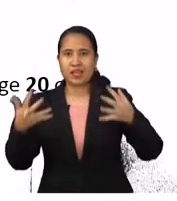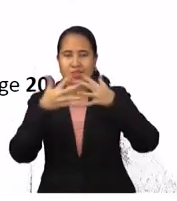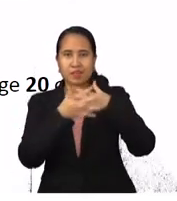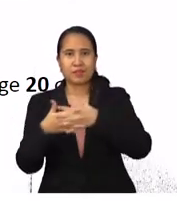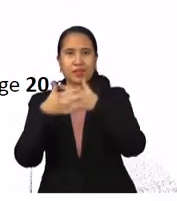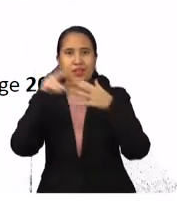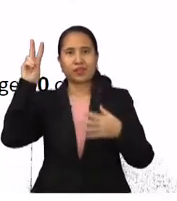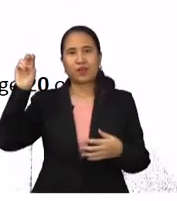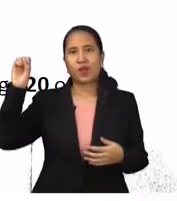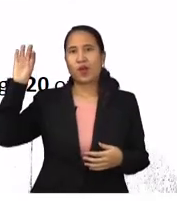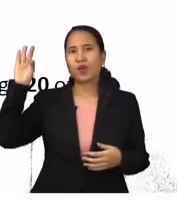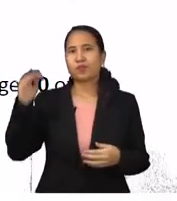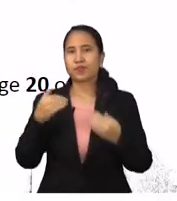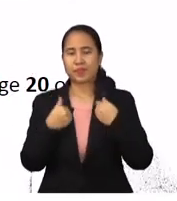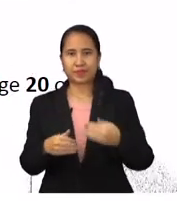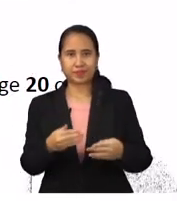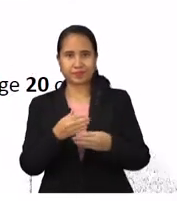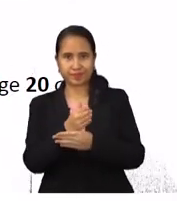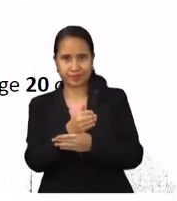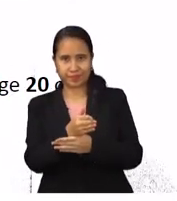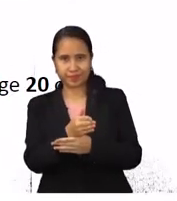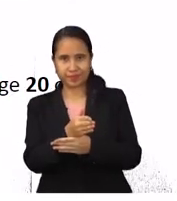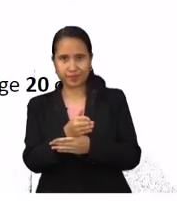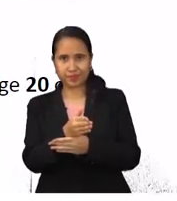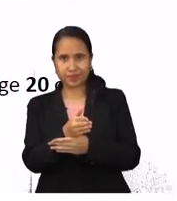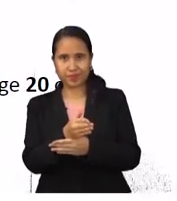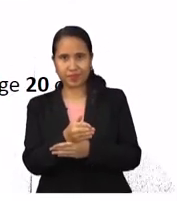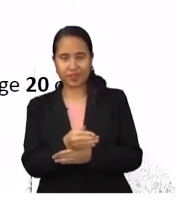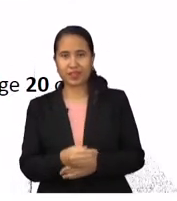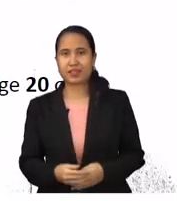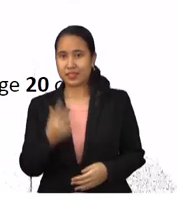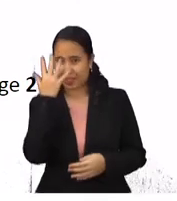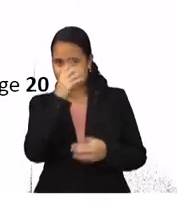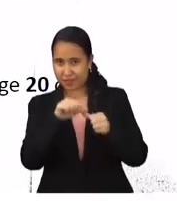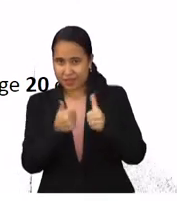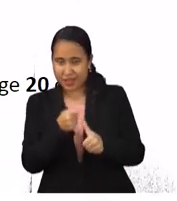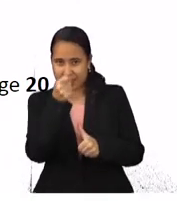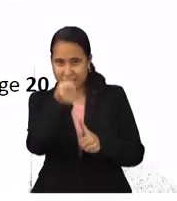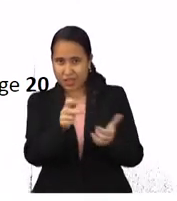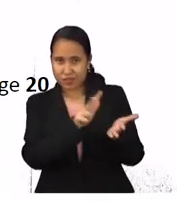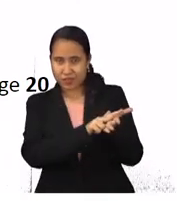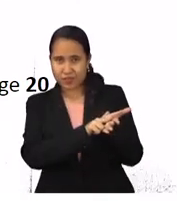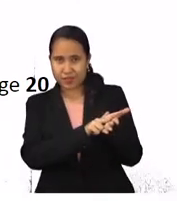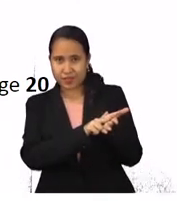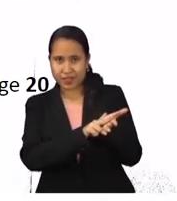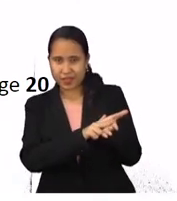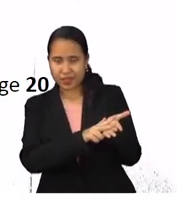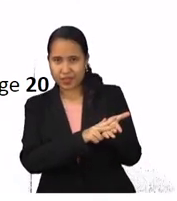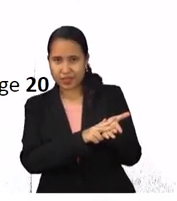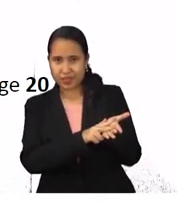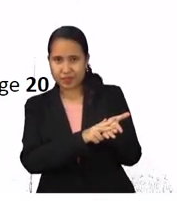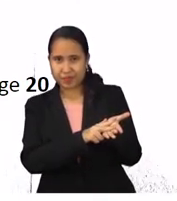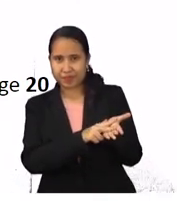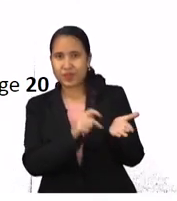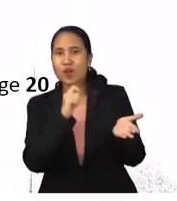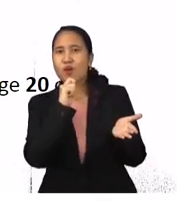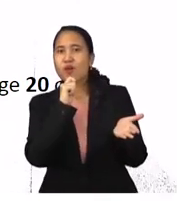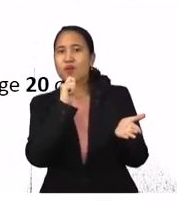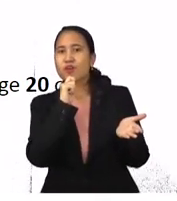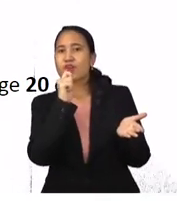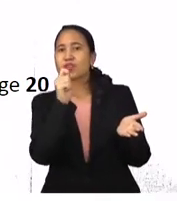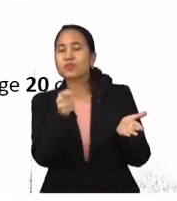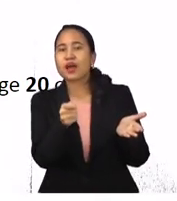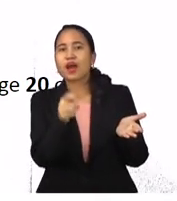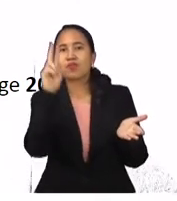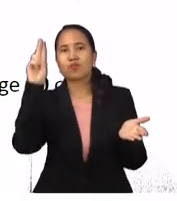van de Mens, waarin is geoordeeld omtrent amnestiewetten in het bijzonder, waar is verwezen naar de uitspraak van dit hof in